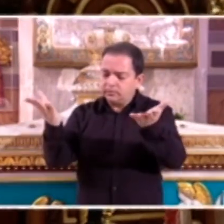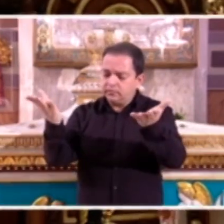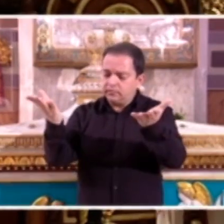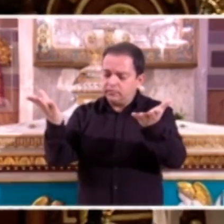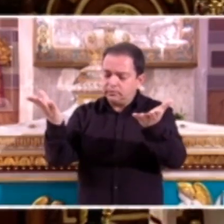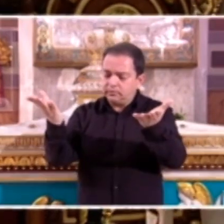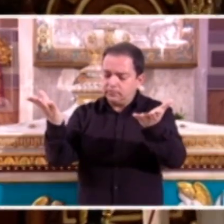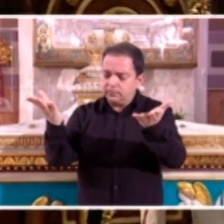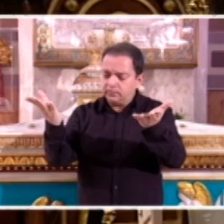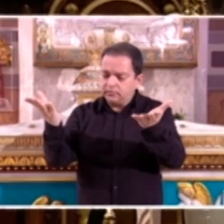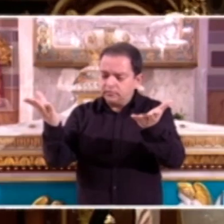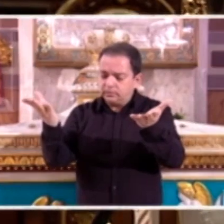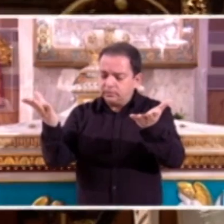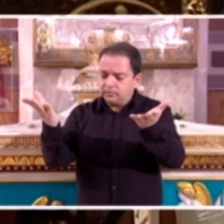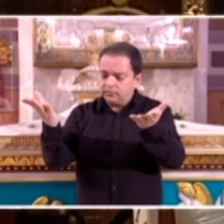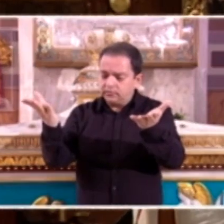ορθή